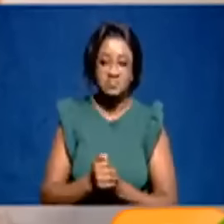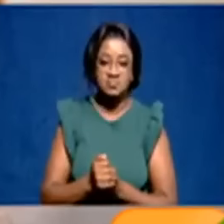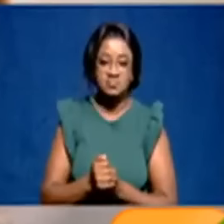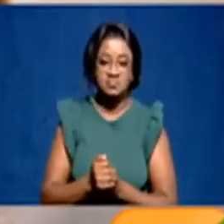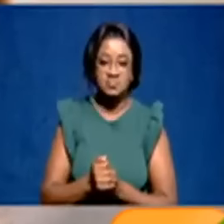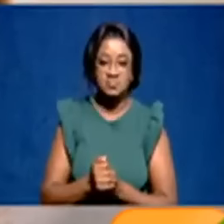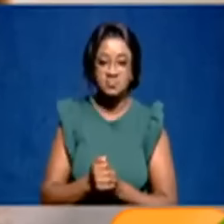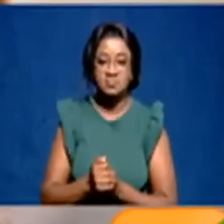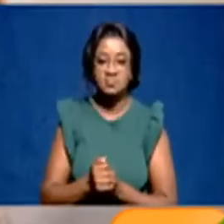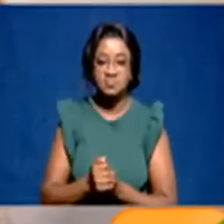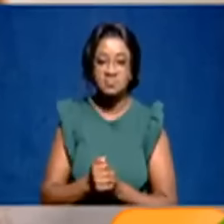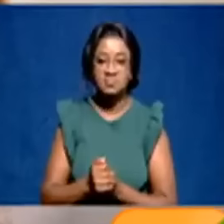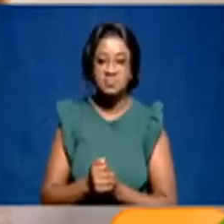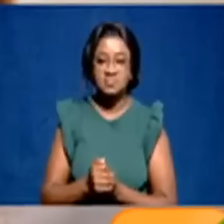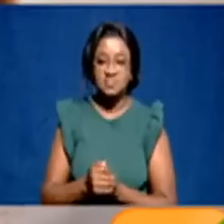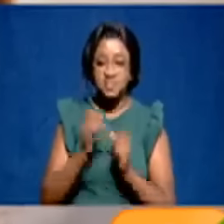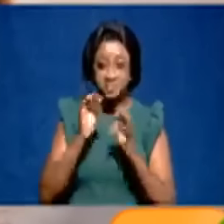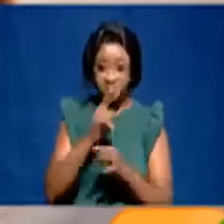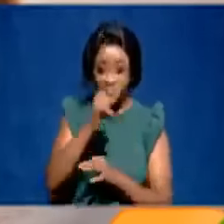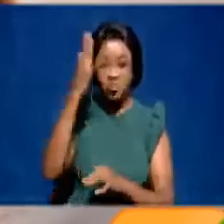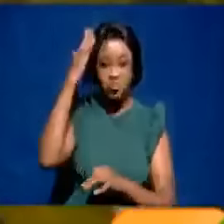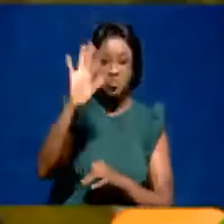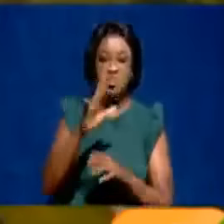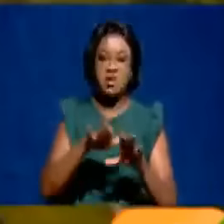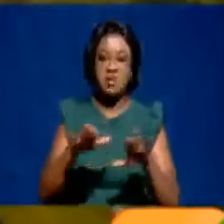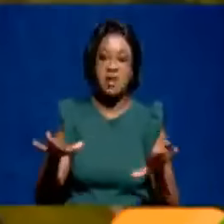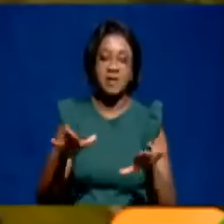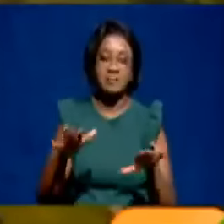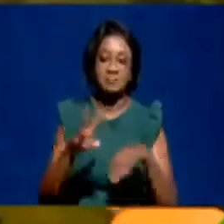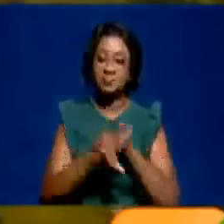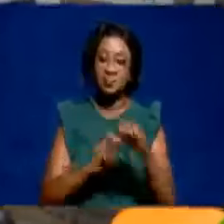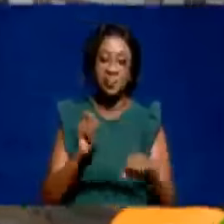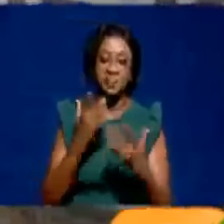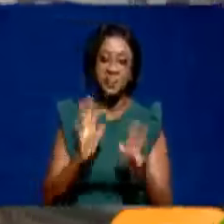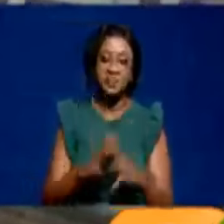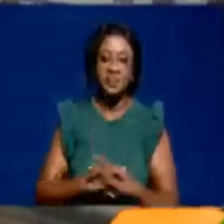hiyo karatasi. Jua kwamba shamba yako imeenda.